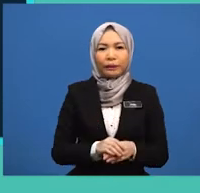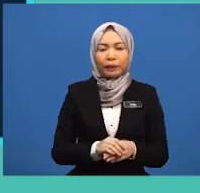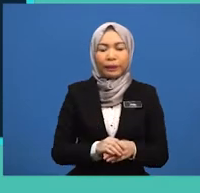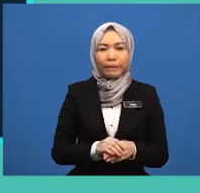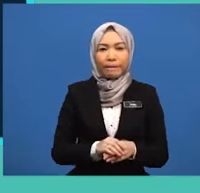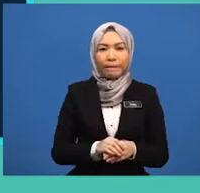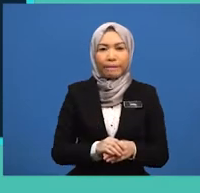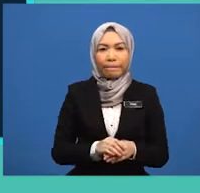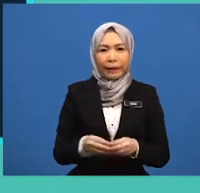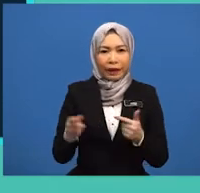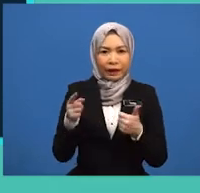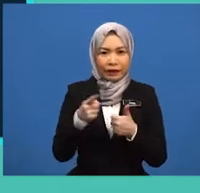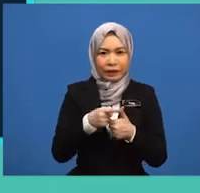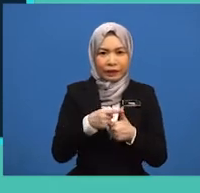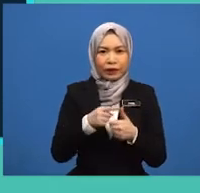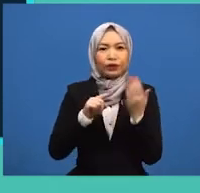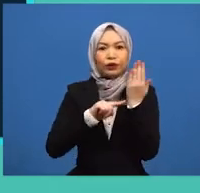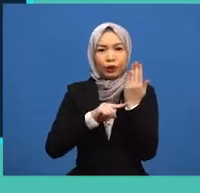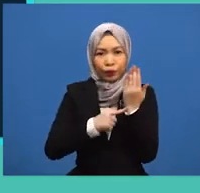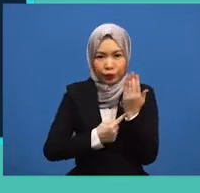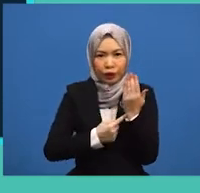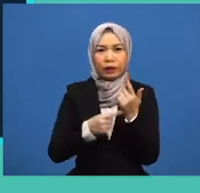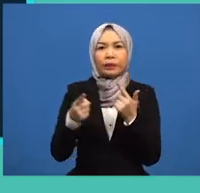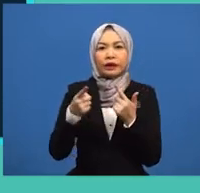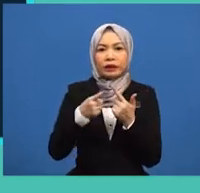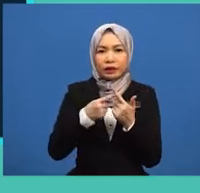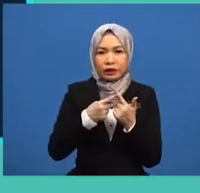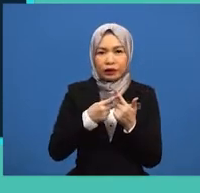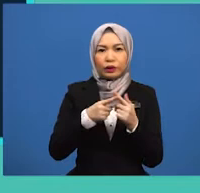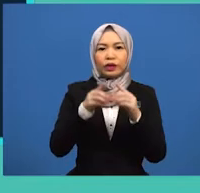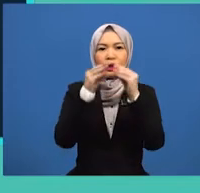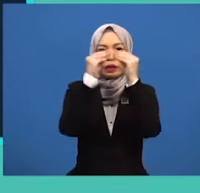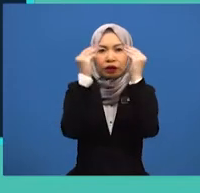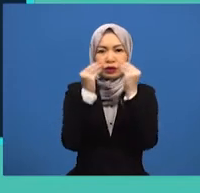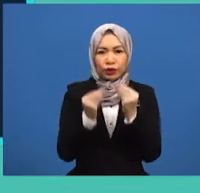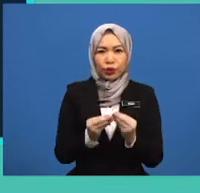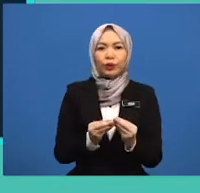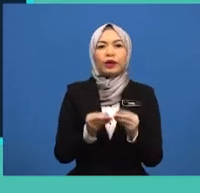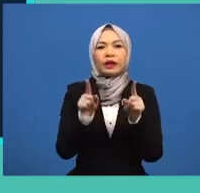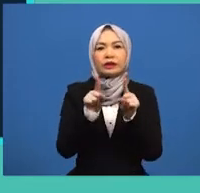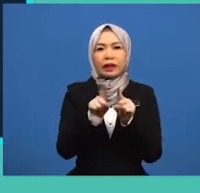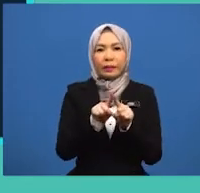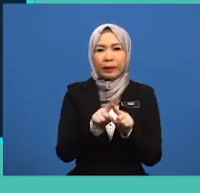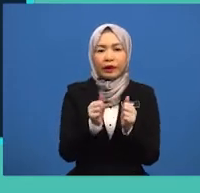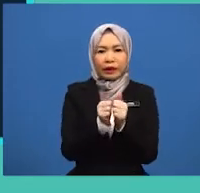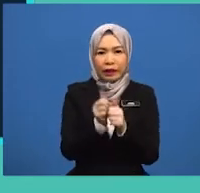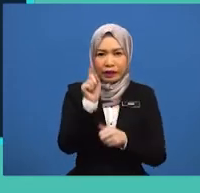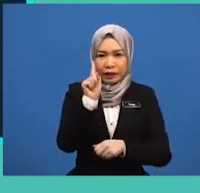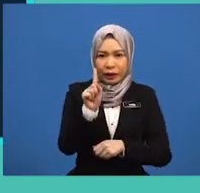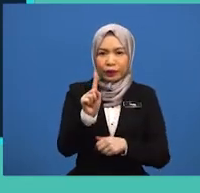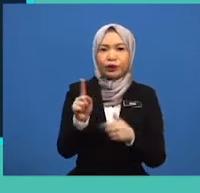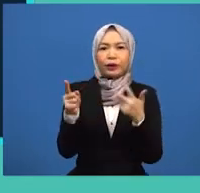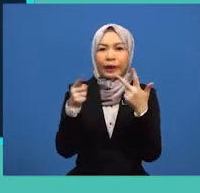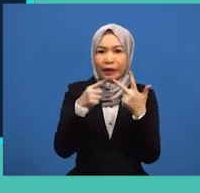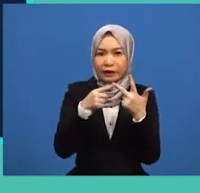Baris 1, mula. Baris 2, setkan jumlah sama dengan 1. Baris